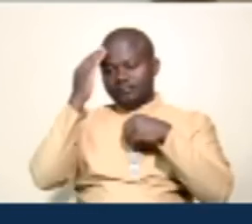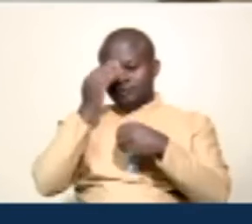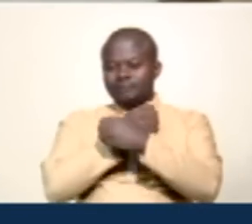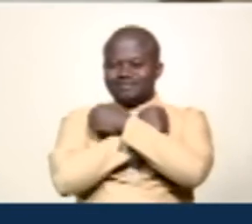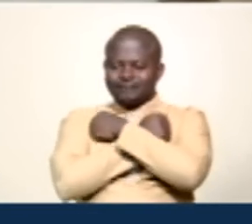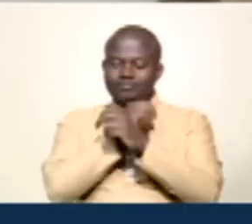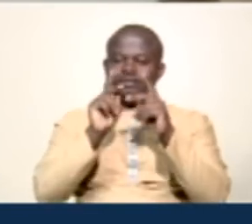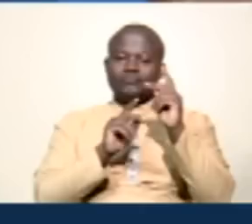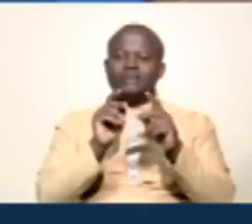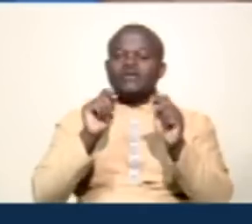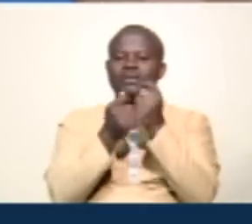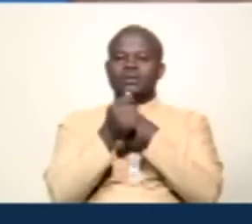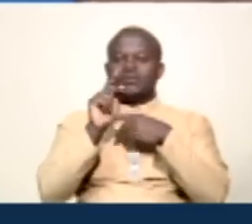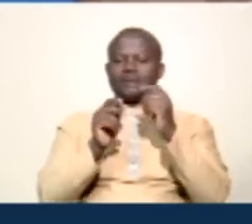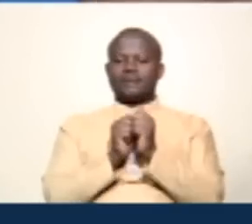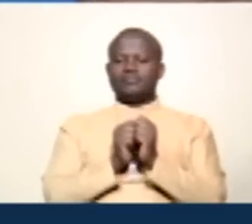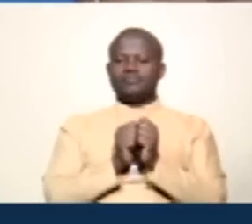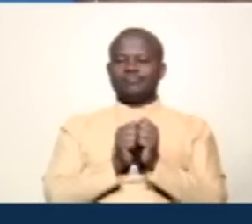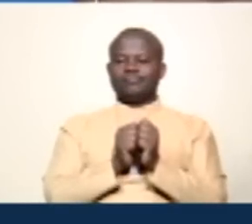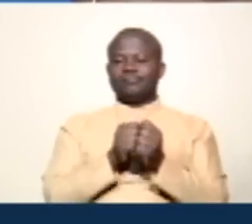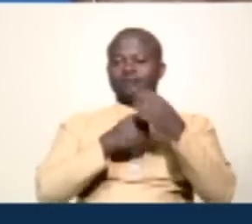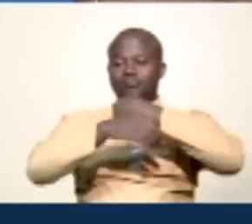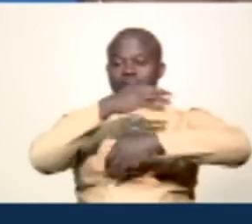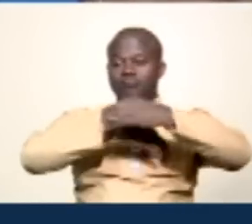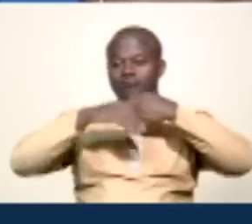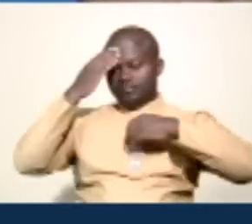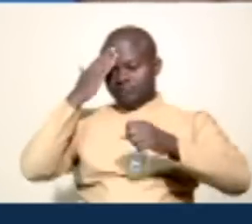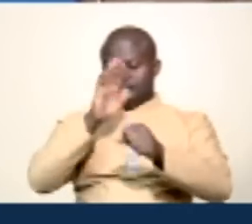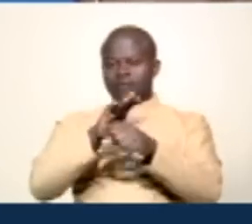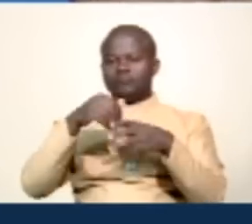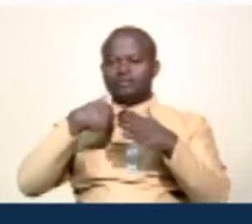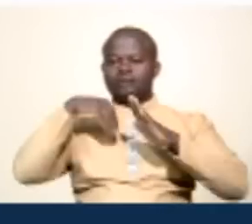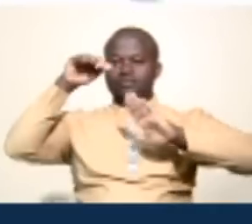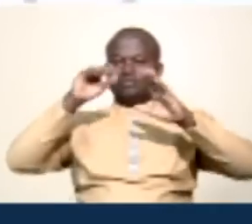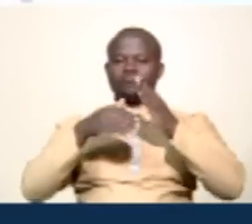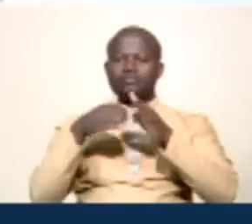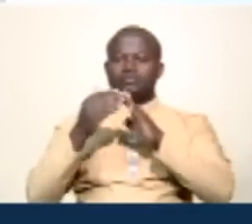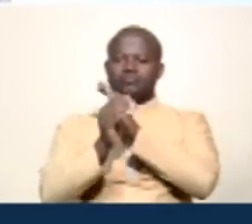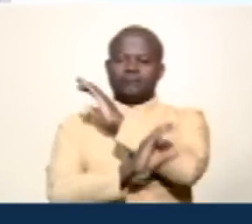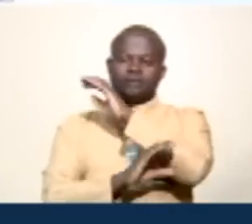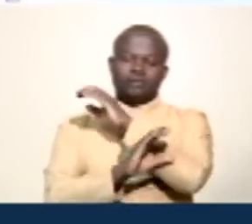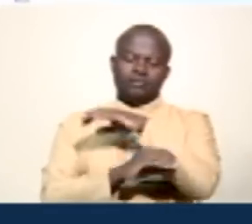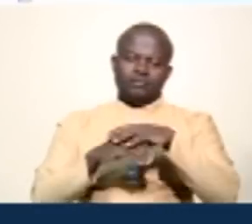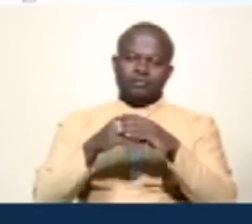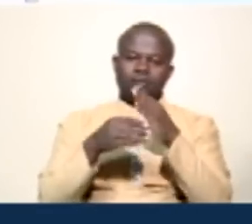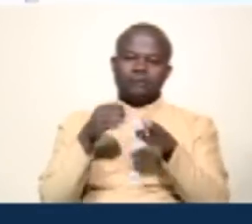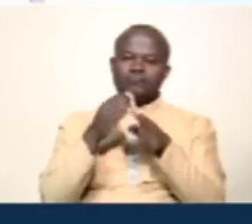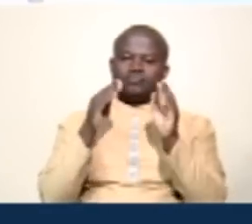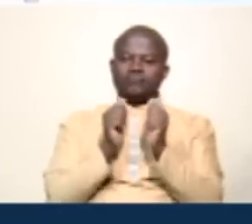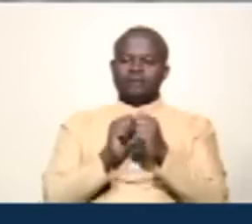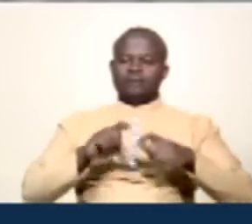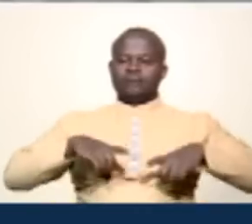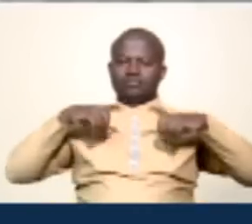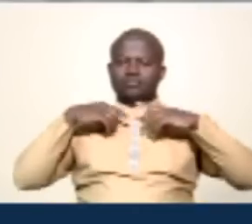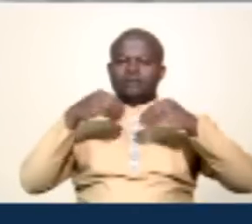abantu, tuba abantu. Kuba uruganda rwa Simerwa ruzwi cyane mu kugira uruhare mu kubaka igihugu haba mu bwubatsi no mu